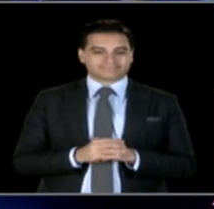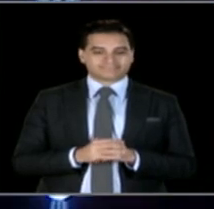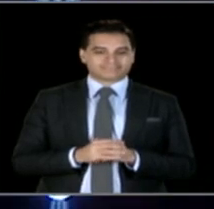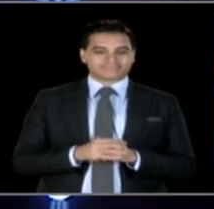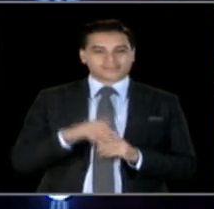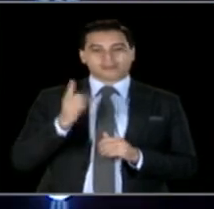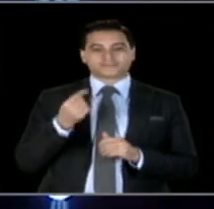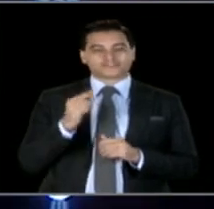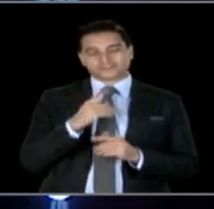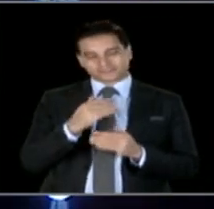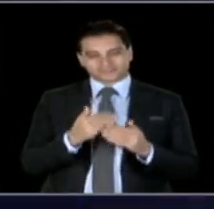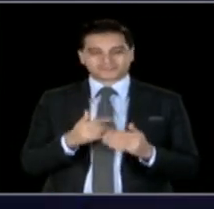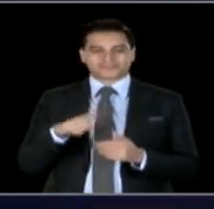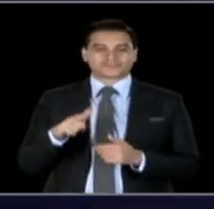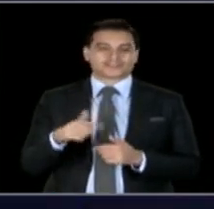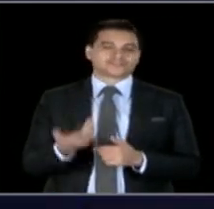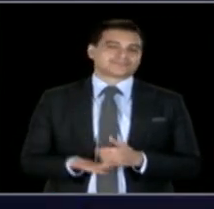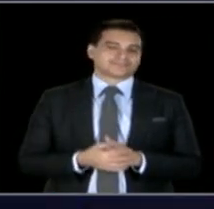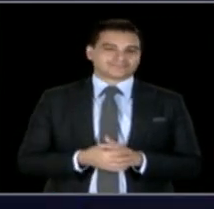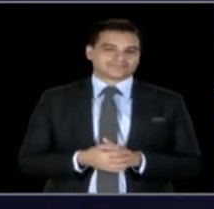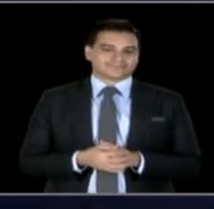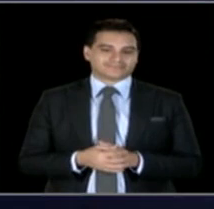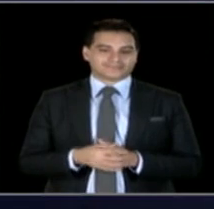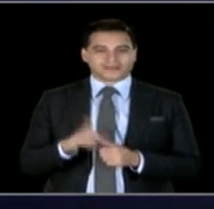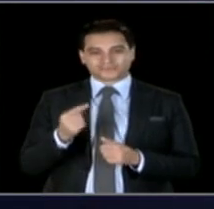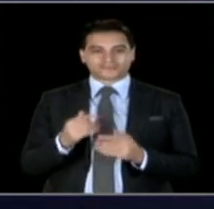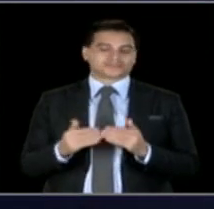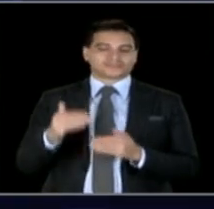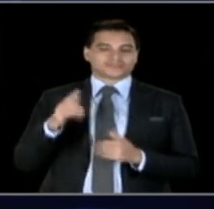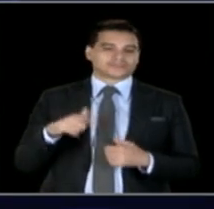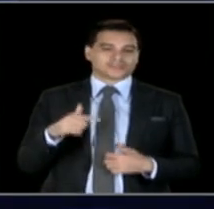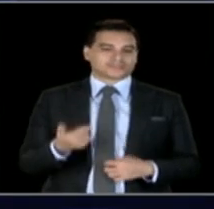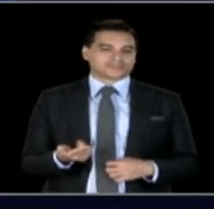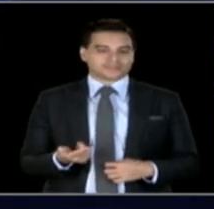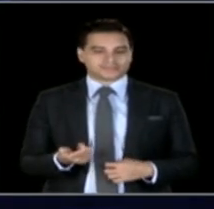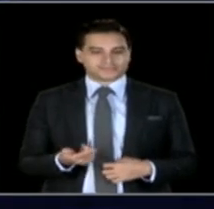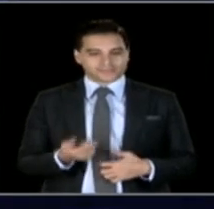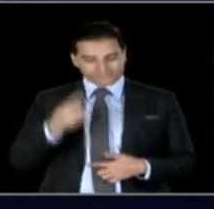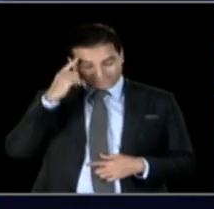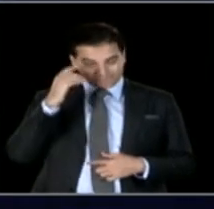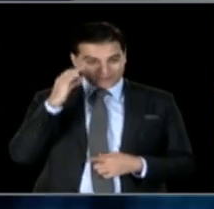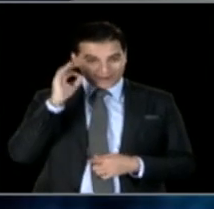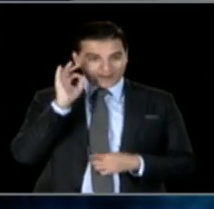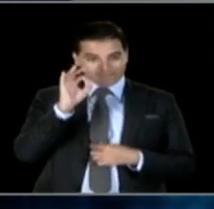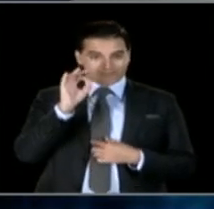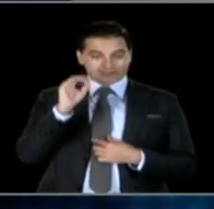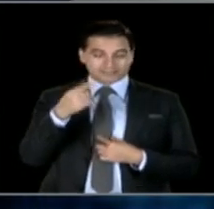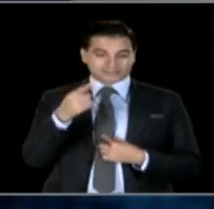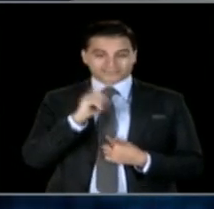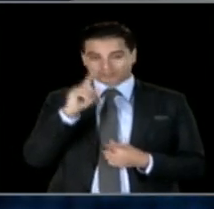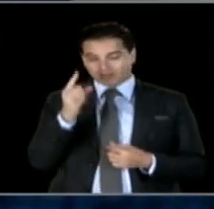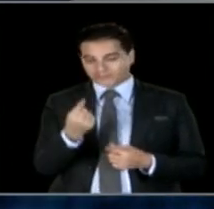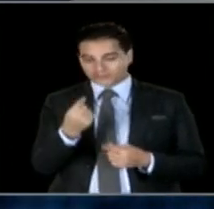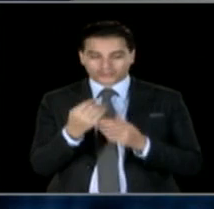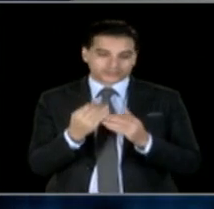الخامس عشر هو السادس عشر. مش عايز منكم الإجابة الصح حتى، بس لو كنت فكرتوا إن هو مش الخامس